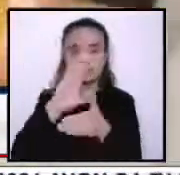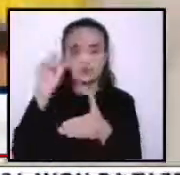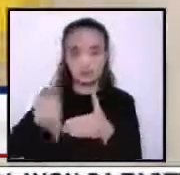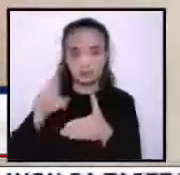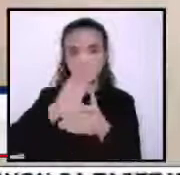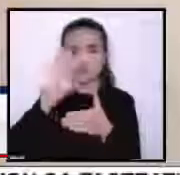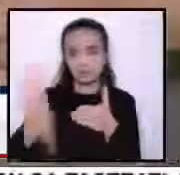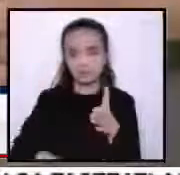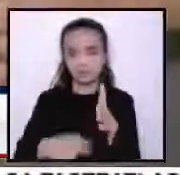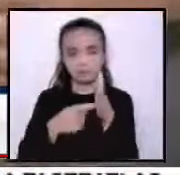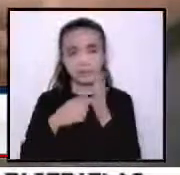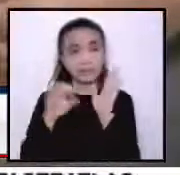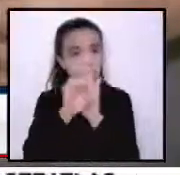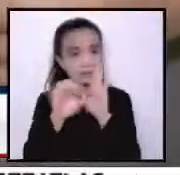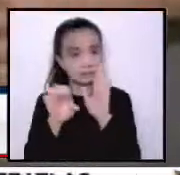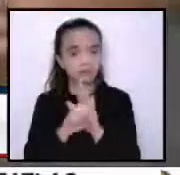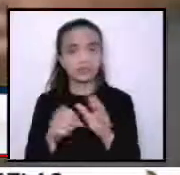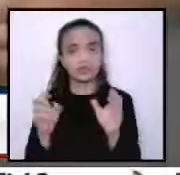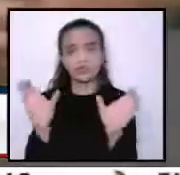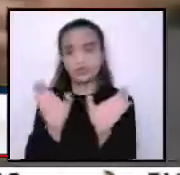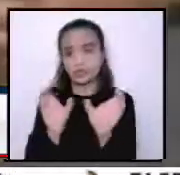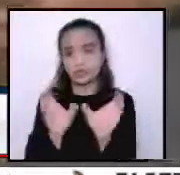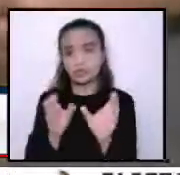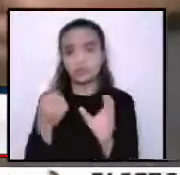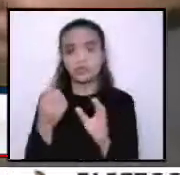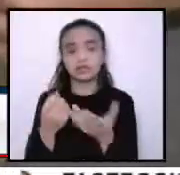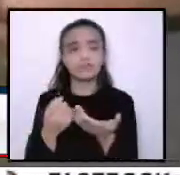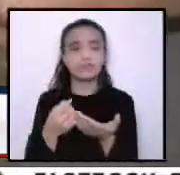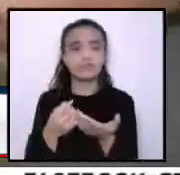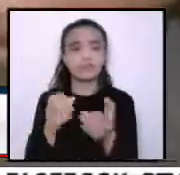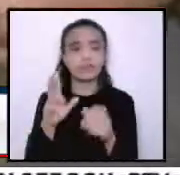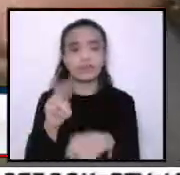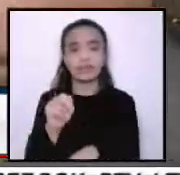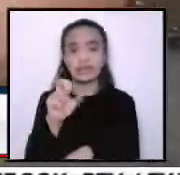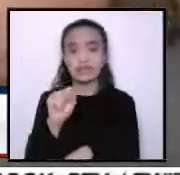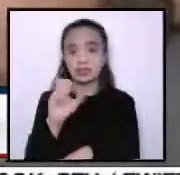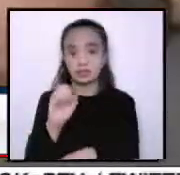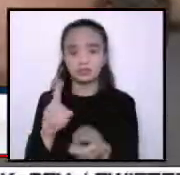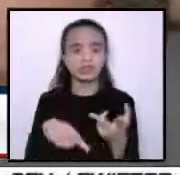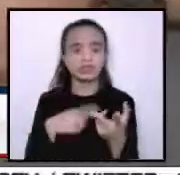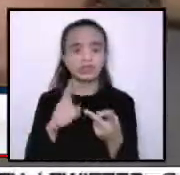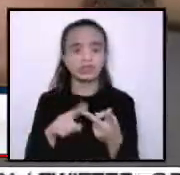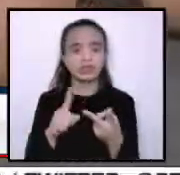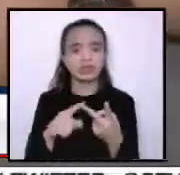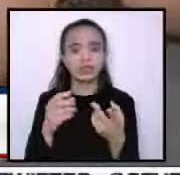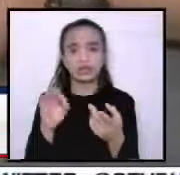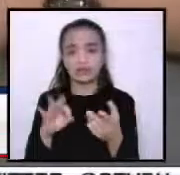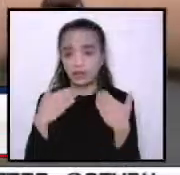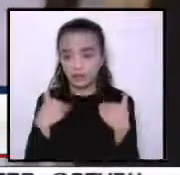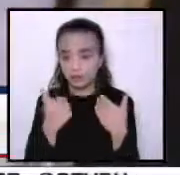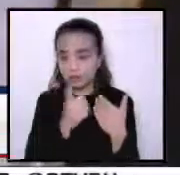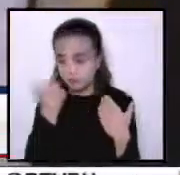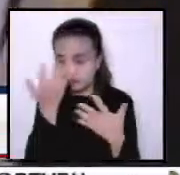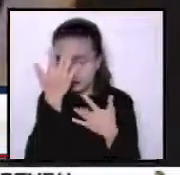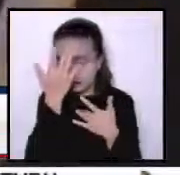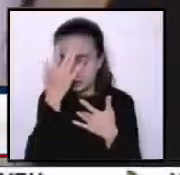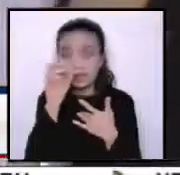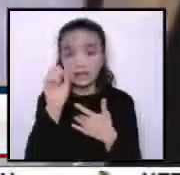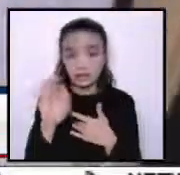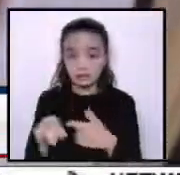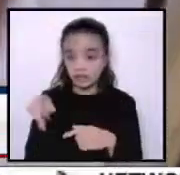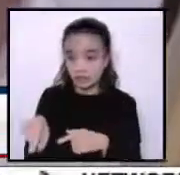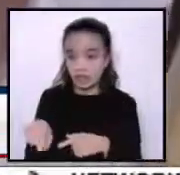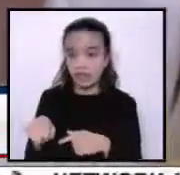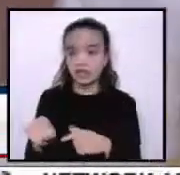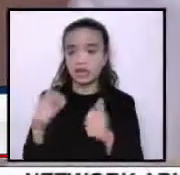ng birth certificate, medical certificate kung may comorbidity at letter na pumapayag ang bata magpabakuna. Tuloy-tuloy naman